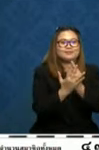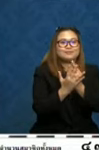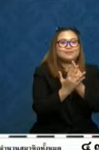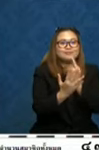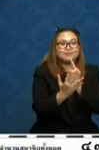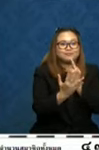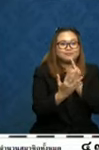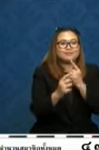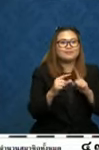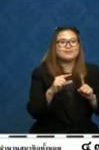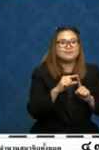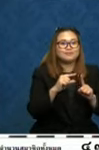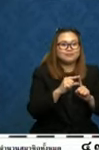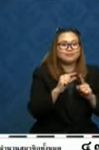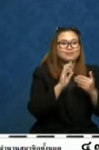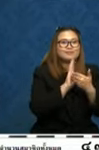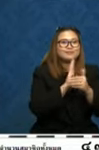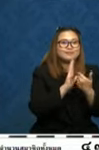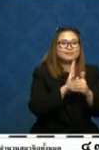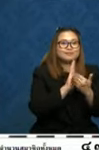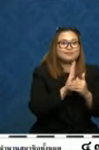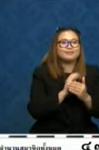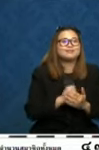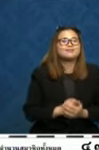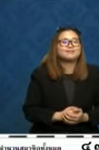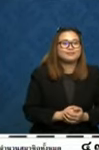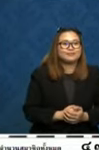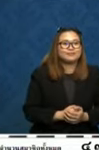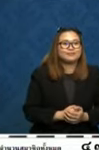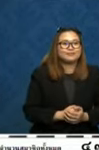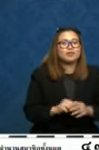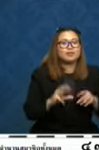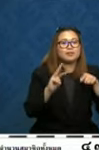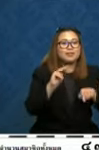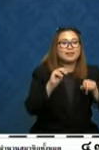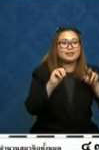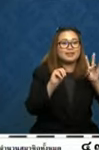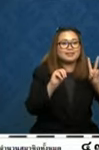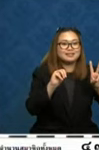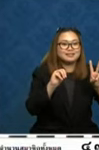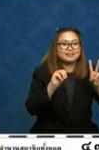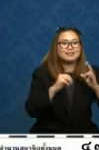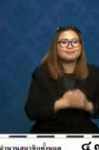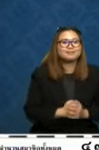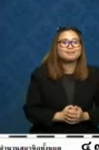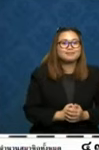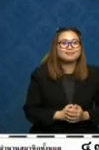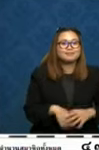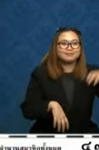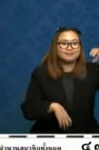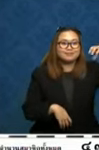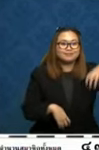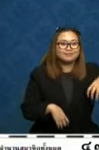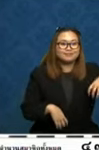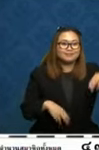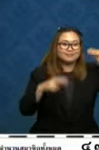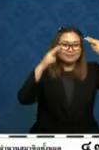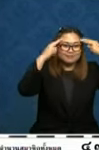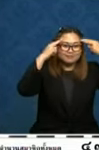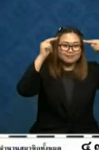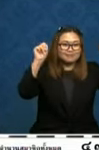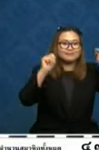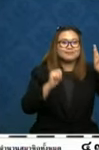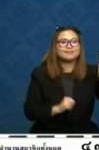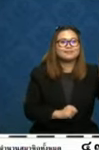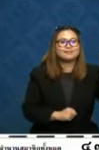ภาคตัวแทนภาคอีสานนะครับในมาตรา7สำนักนายกรัฐมนตรีนะครับผมขออภิปรายในส่